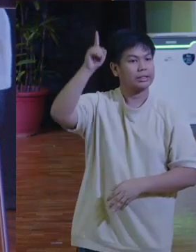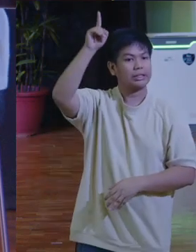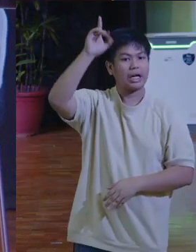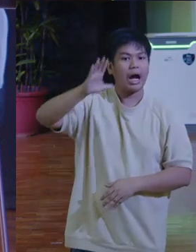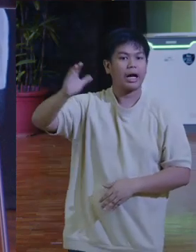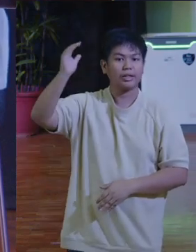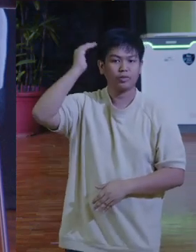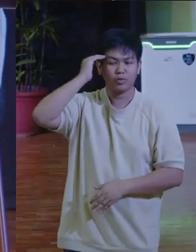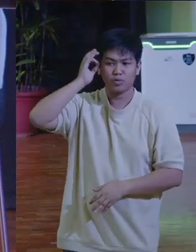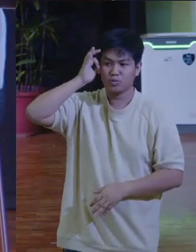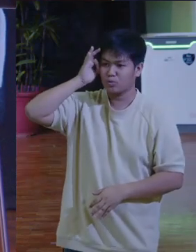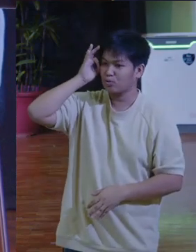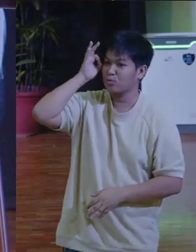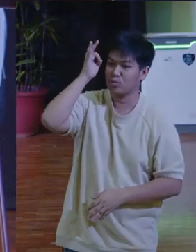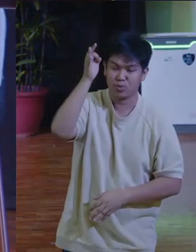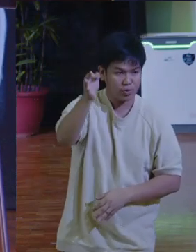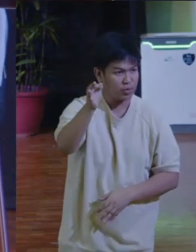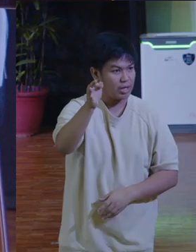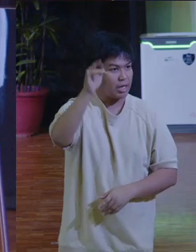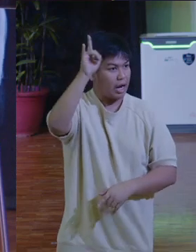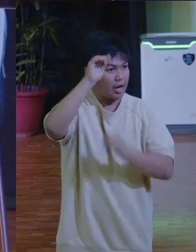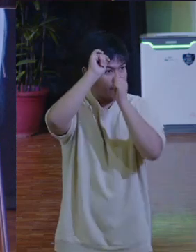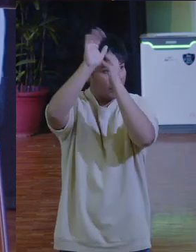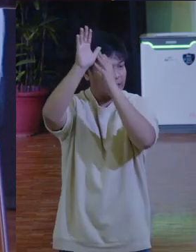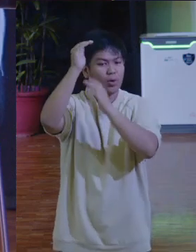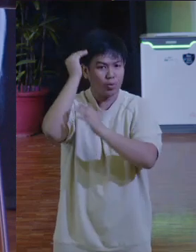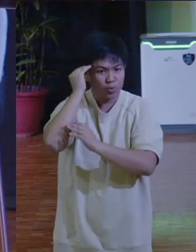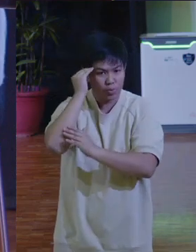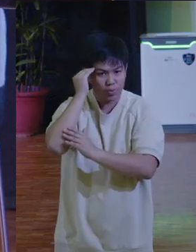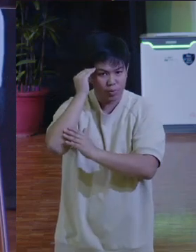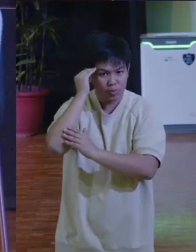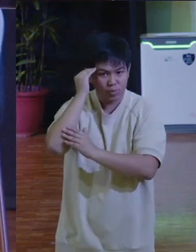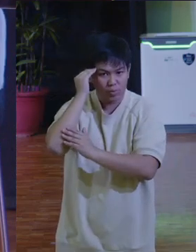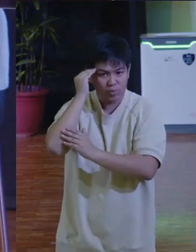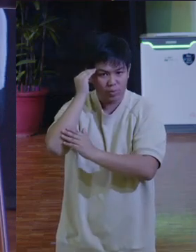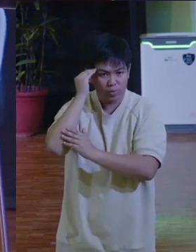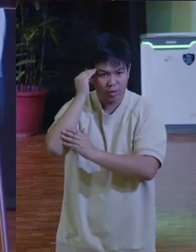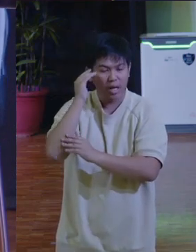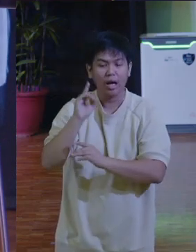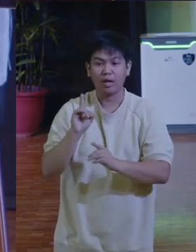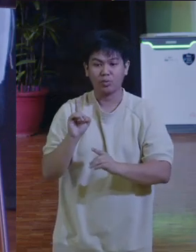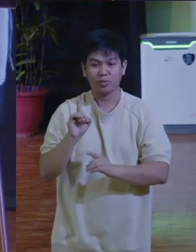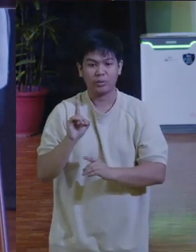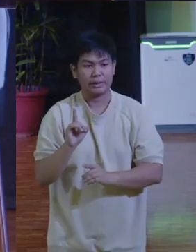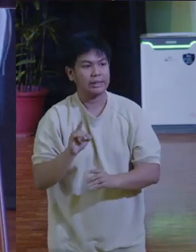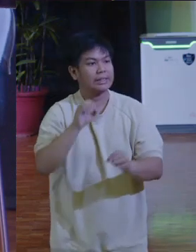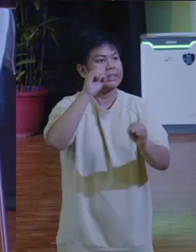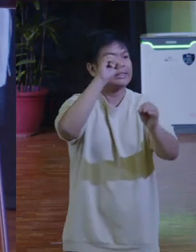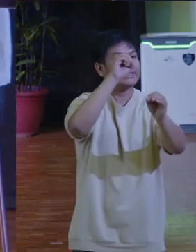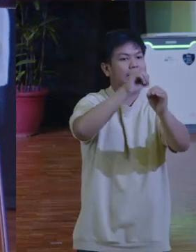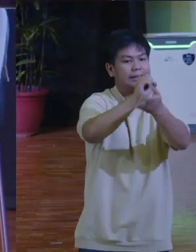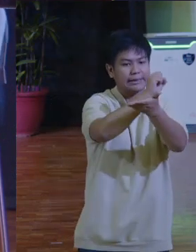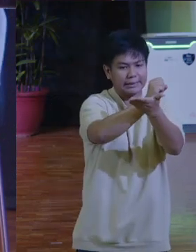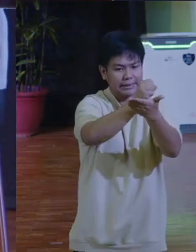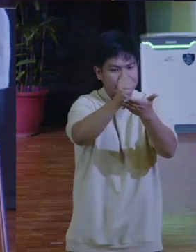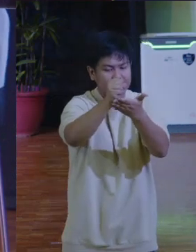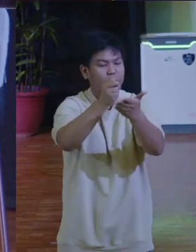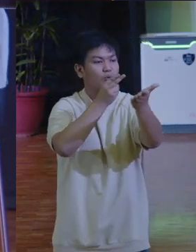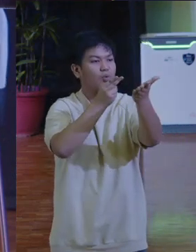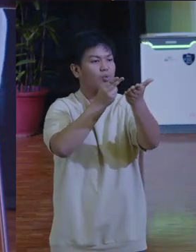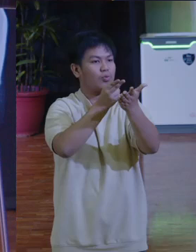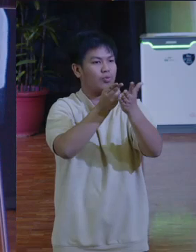God, ang Diyos Ama, God the Father, in the sanctification of the